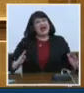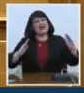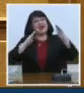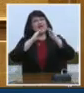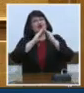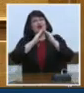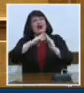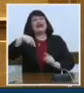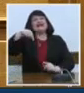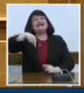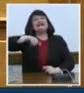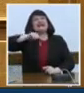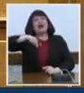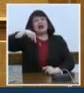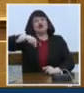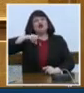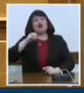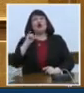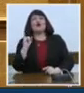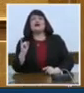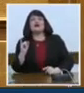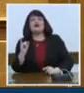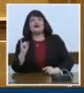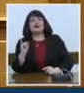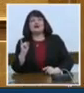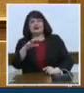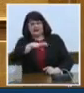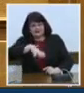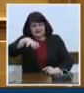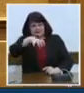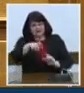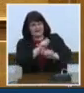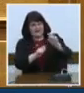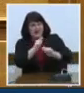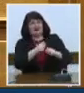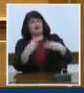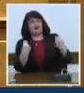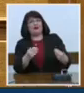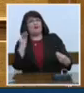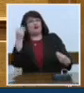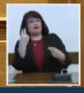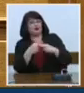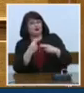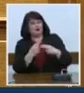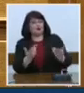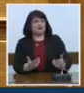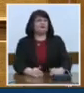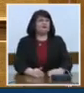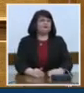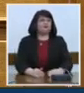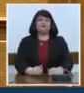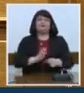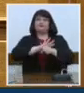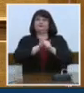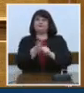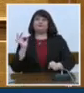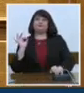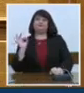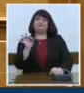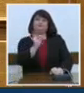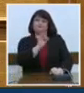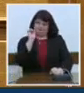ιστορικό, πολιτιστικό και οικολογικό του φορτίο. Και ναι, στη διάρκεια της πανδημίας, οι